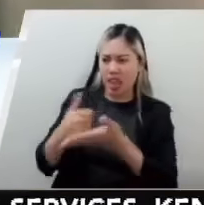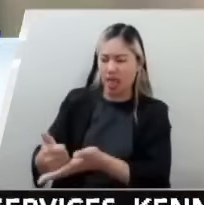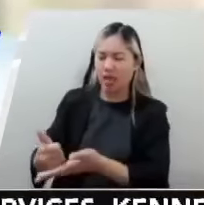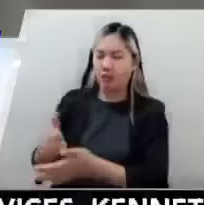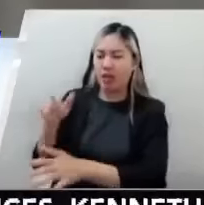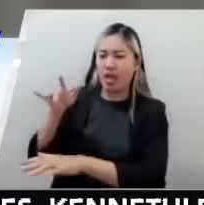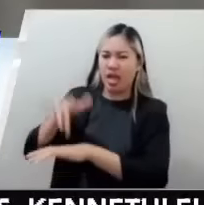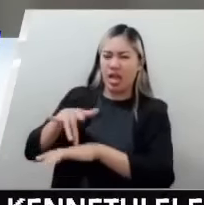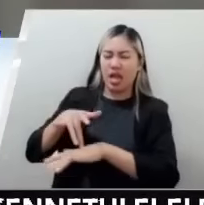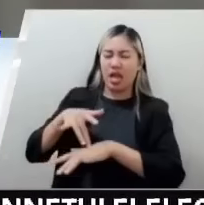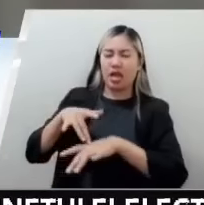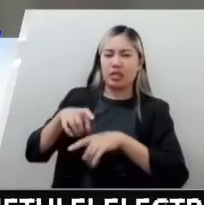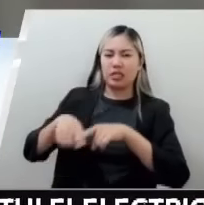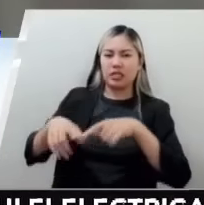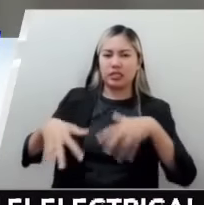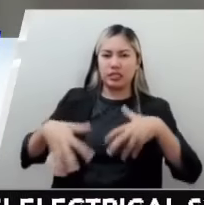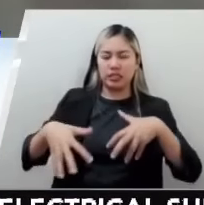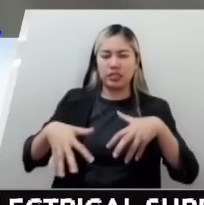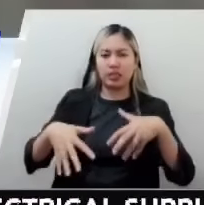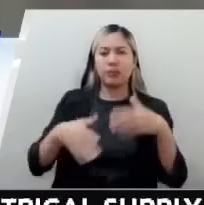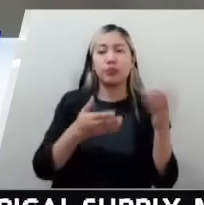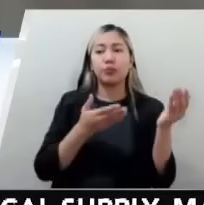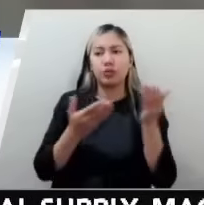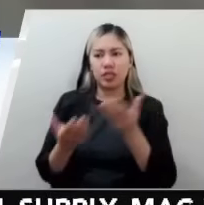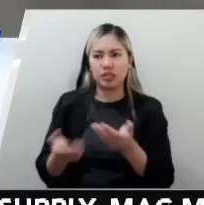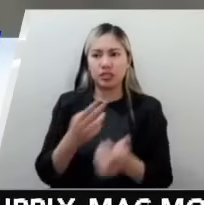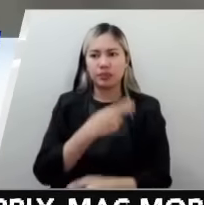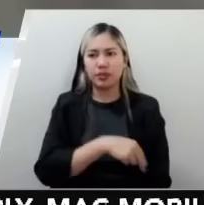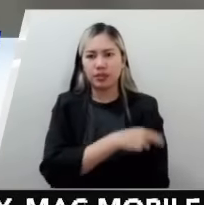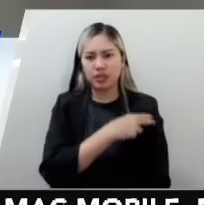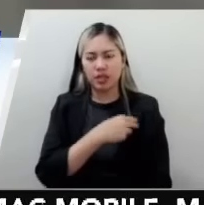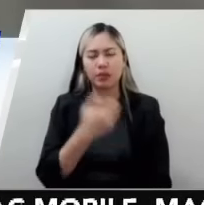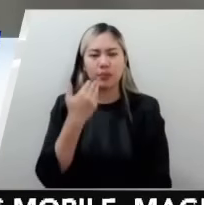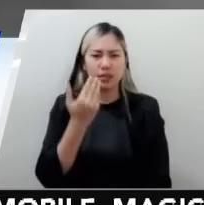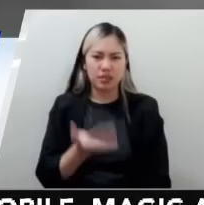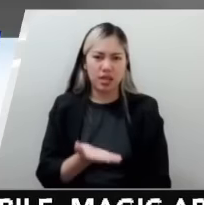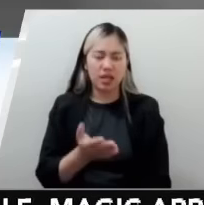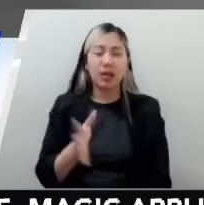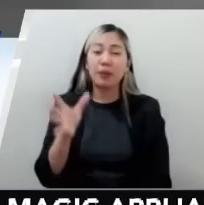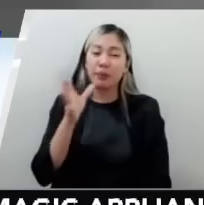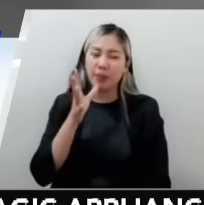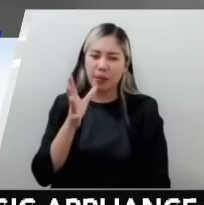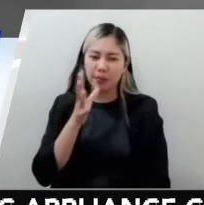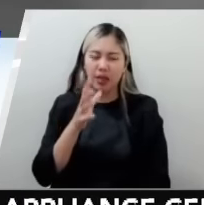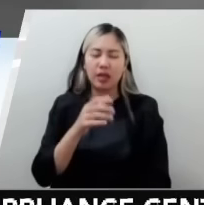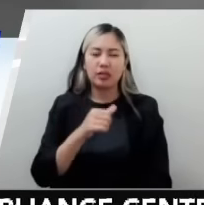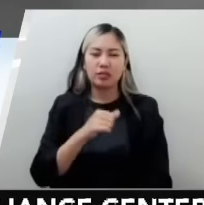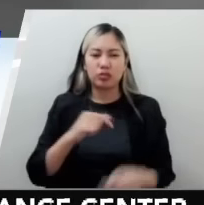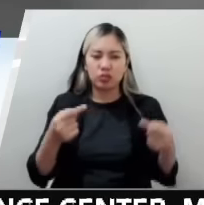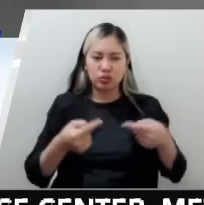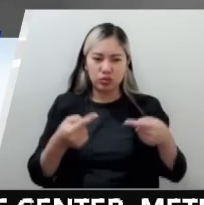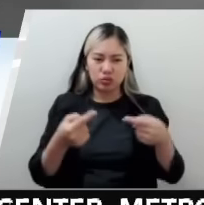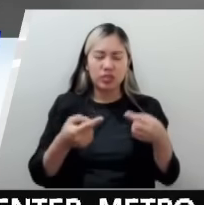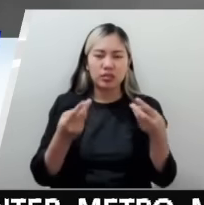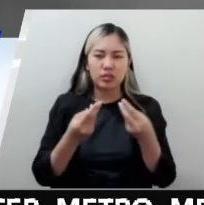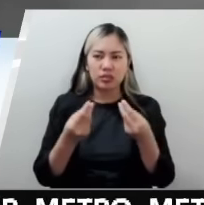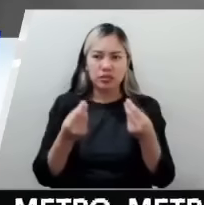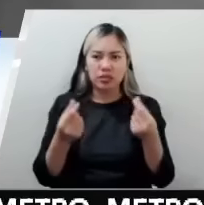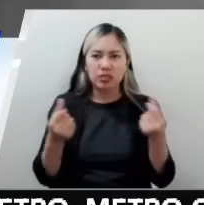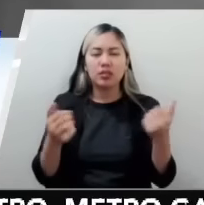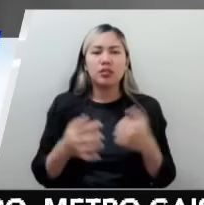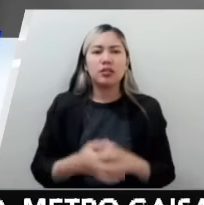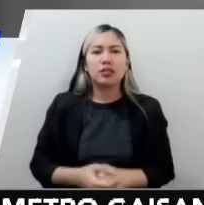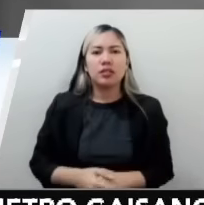mag-ina Dead on arrival ang buntis habang nagpapagaling na ang kanyang ina batay sa imbestigasyon tatlong araw ng hindi